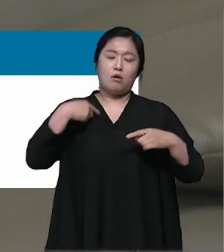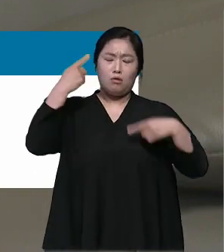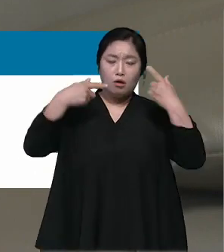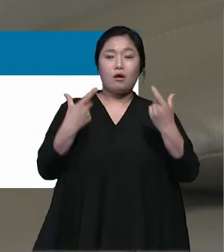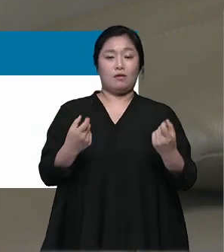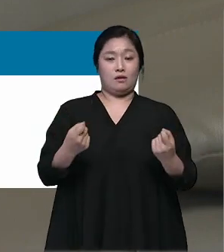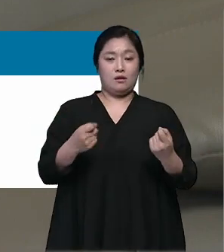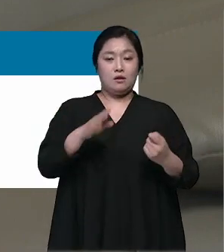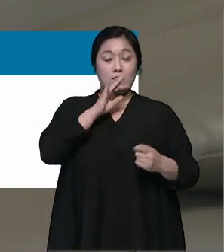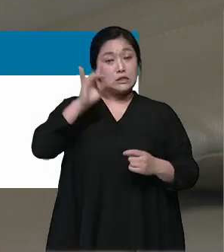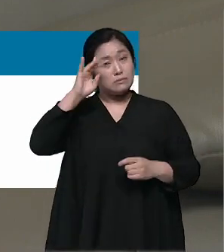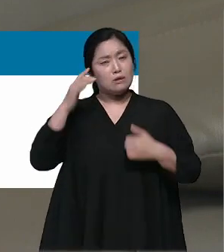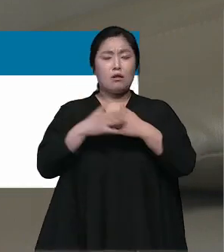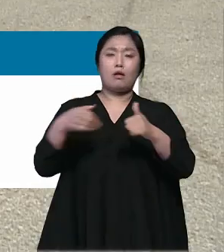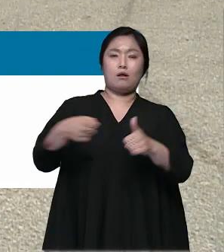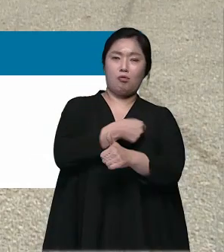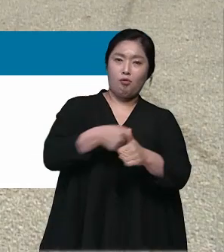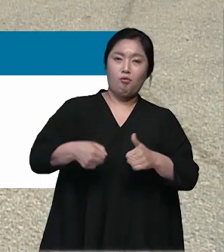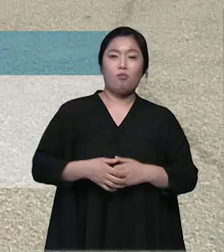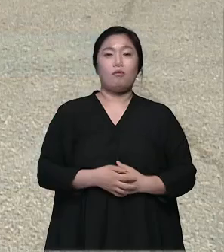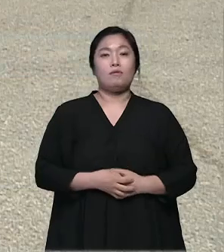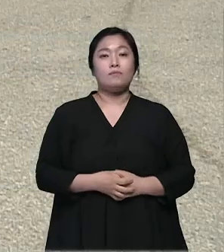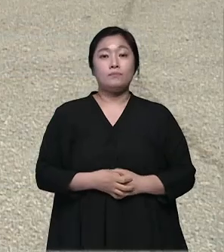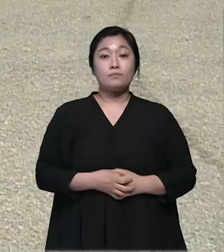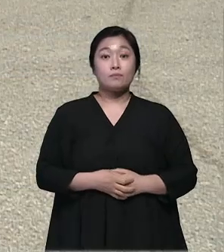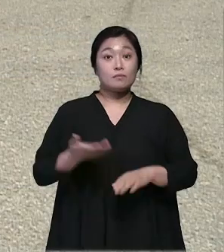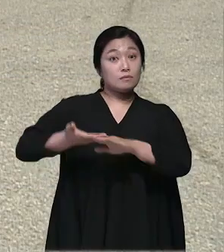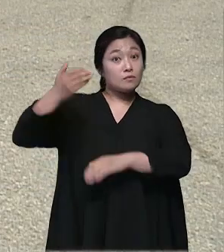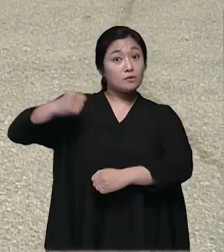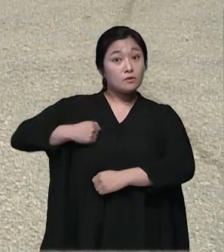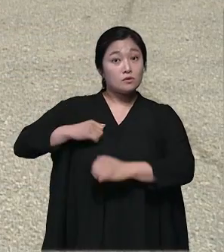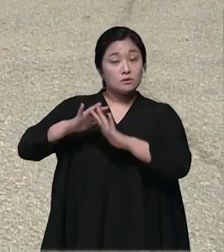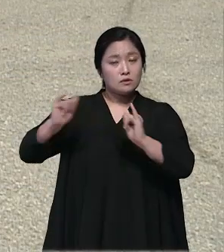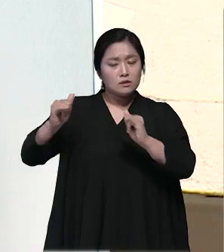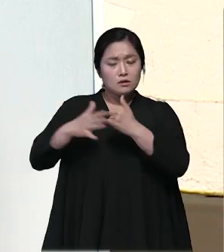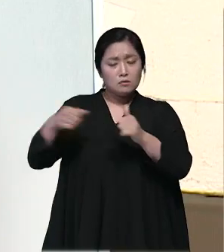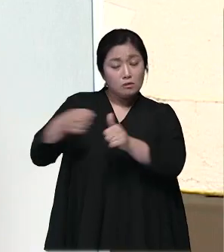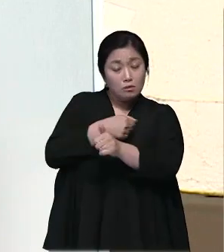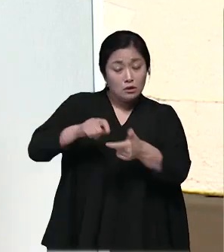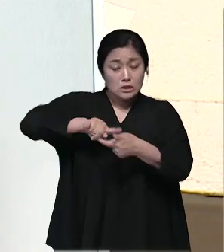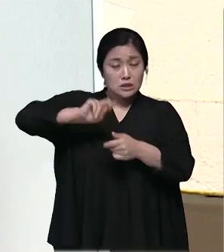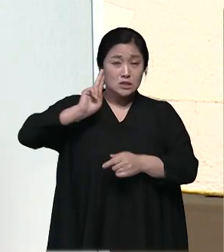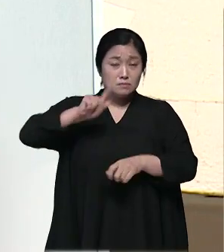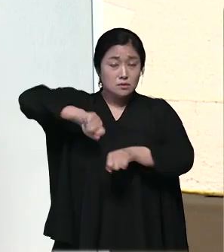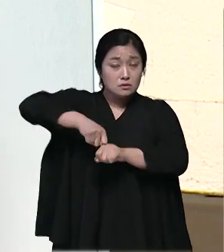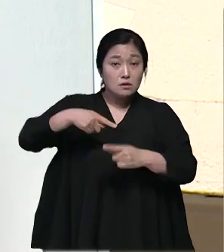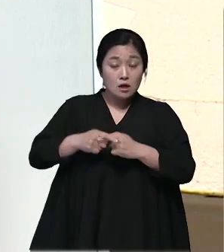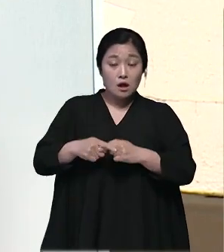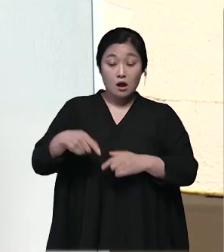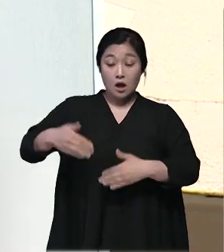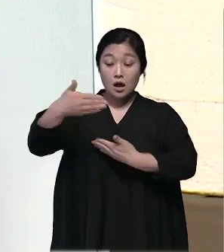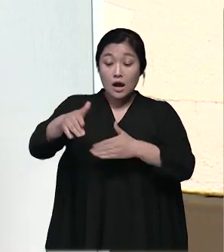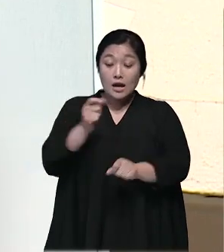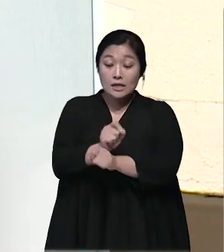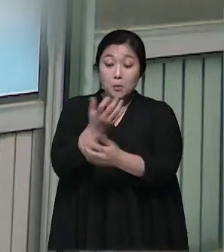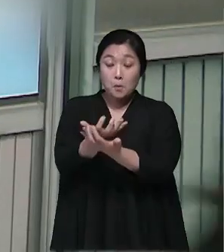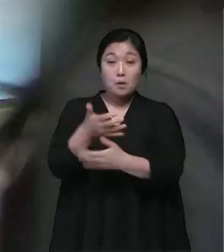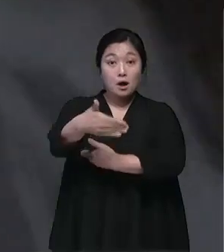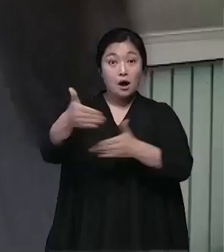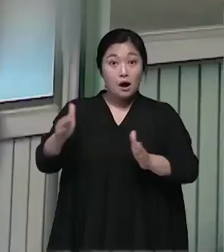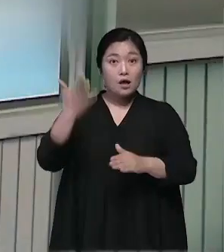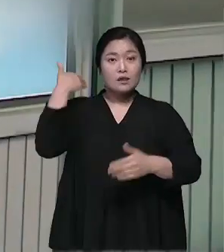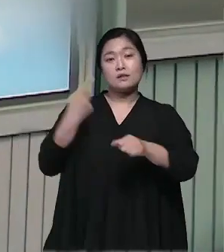미쳐가요. 심심하다 저를 때리고. 선임 병사의 구타와 가혹행위는 예비군 중대 행정반에서